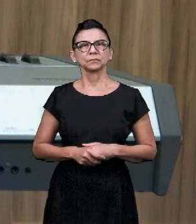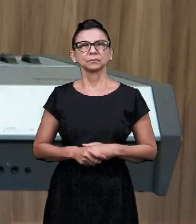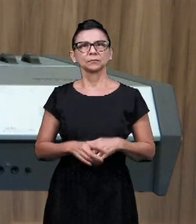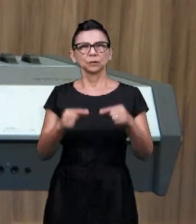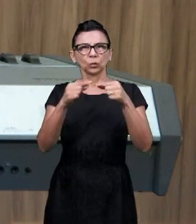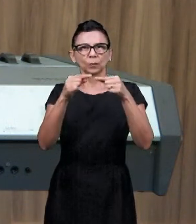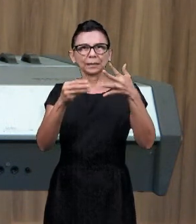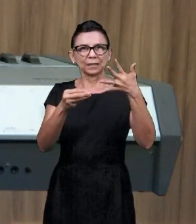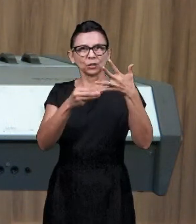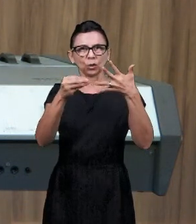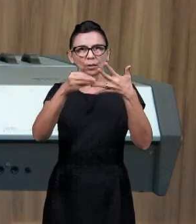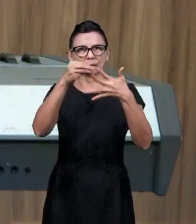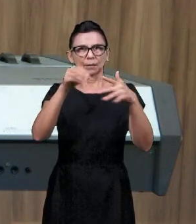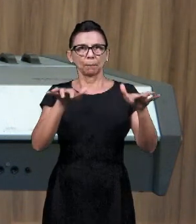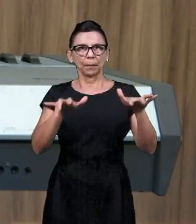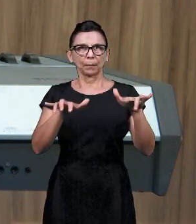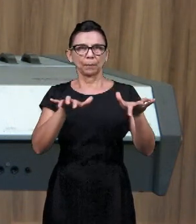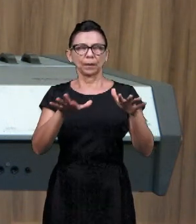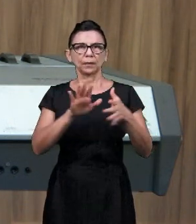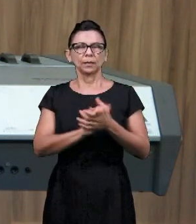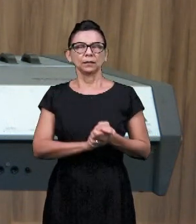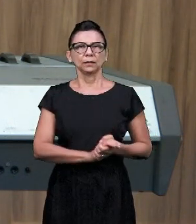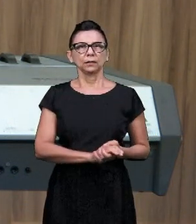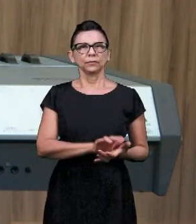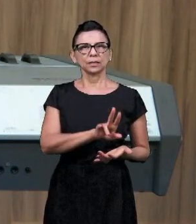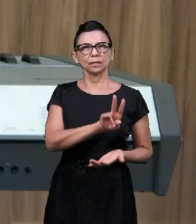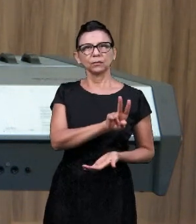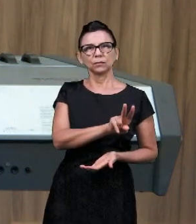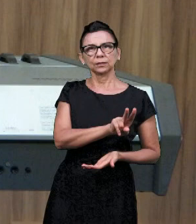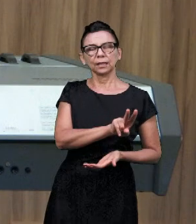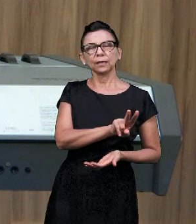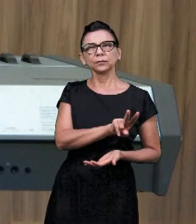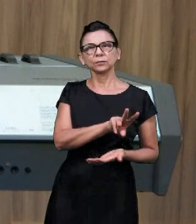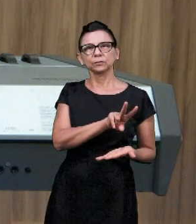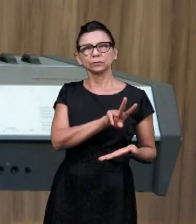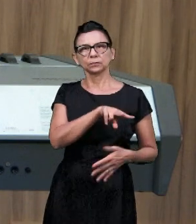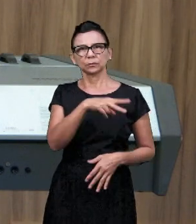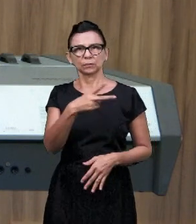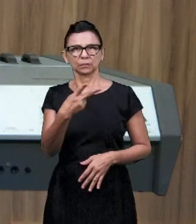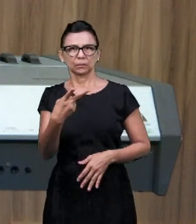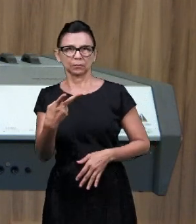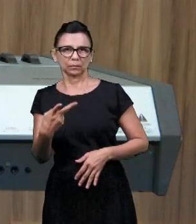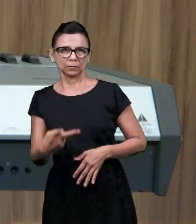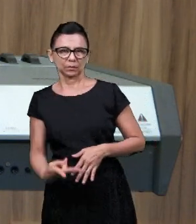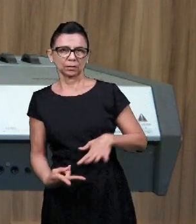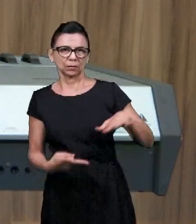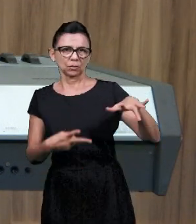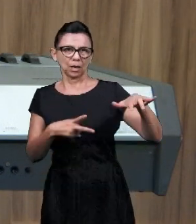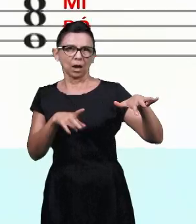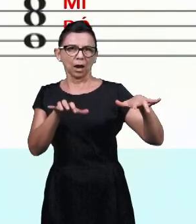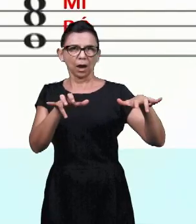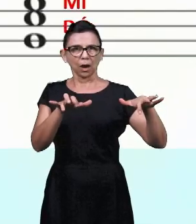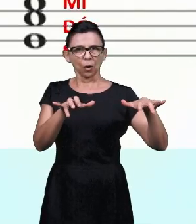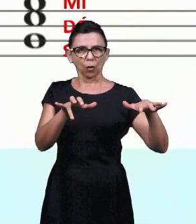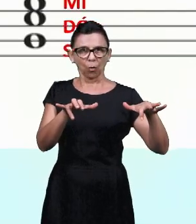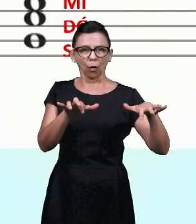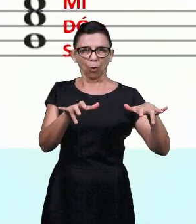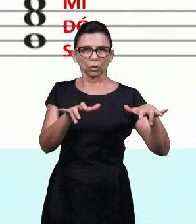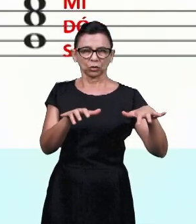Inversion des accords sont des manières différentes de jouer le même accord.